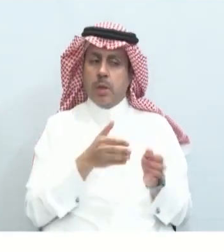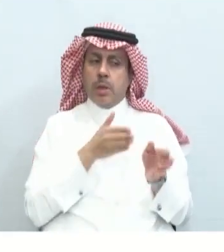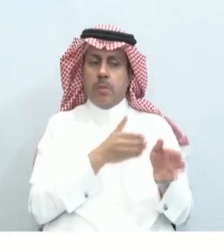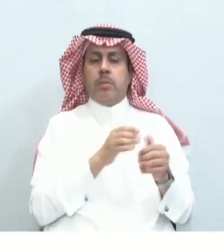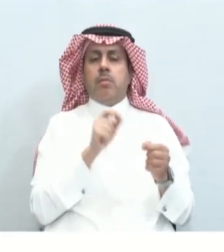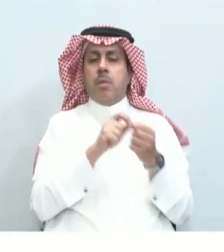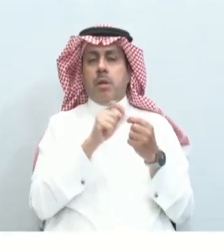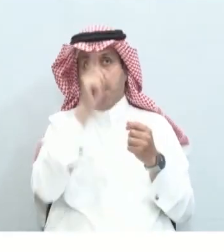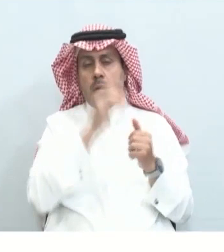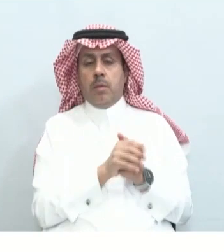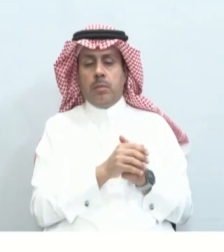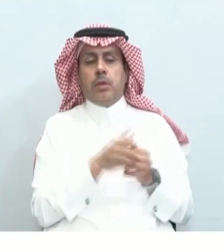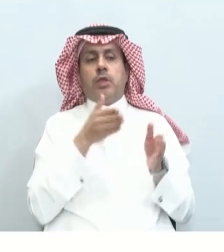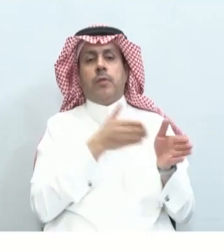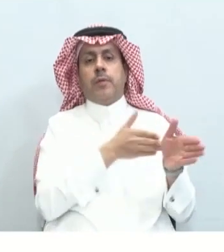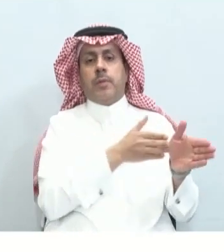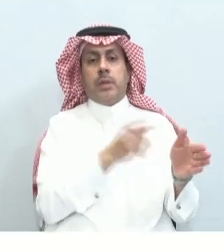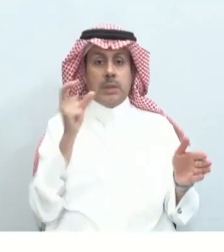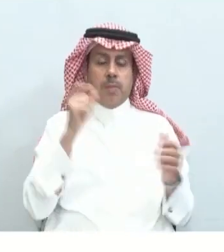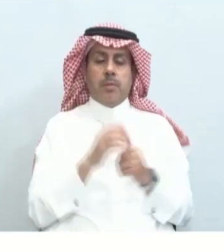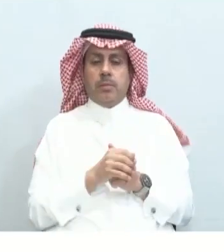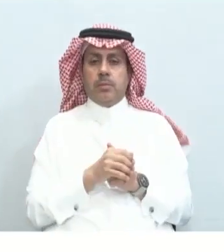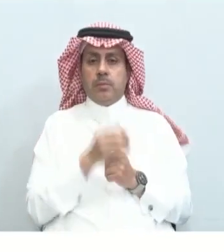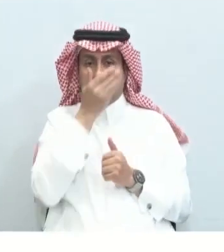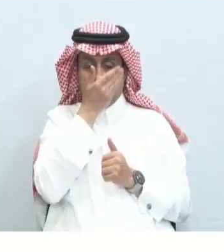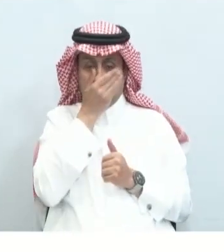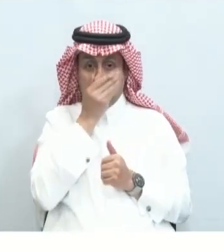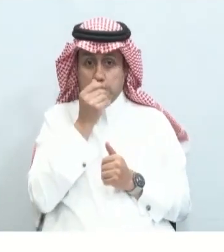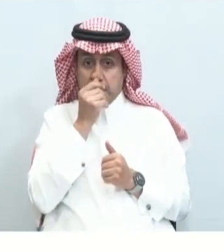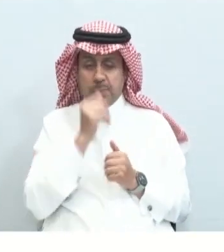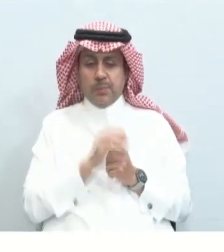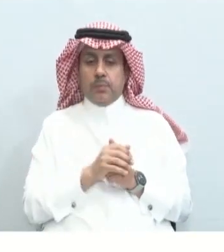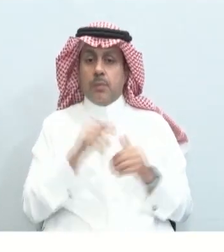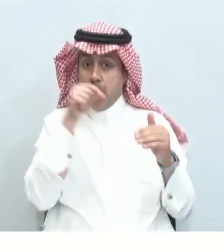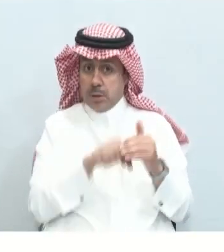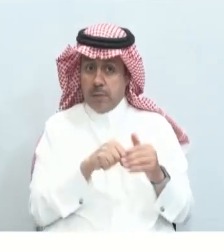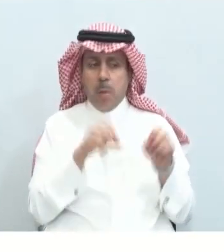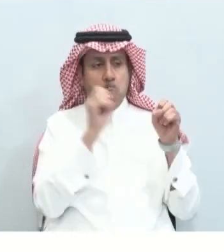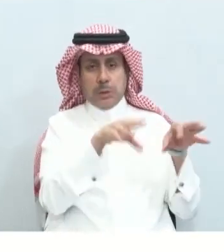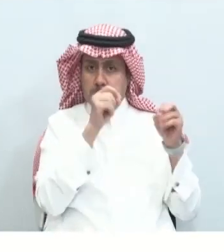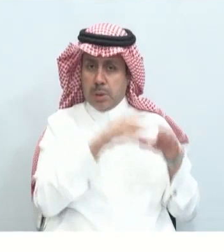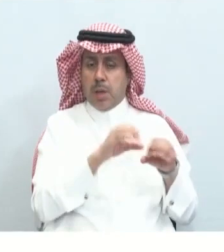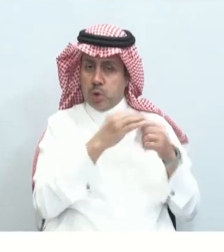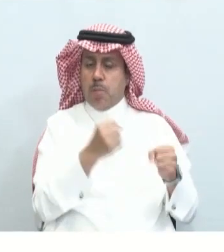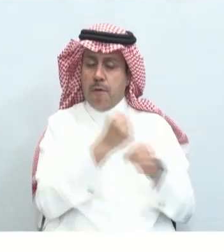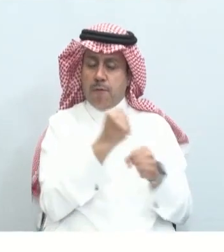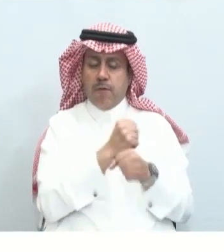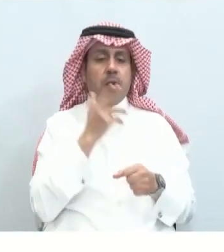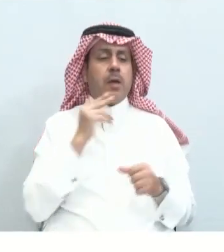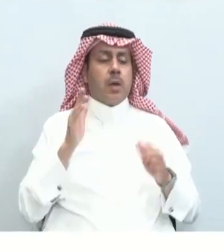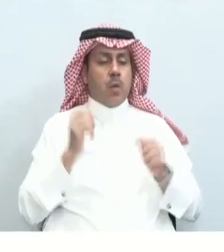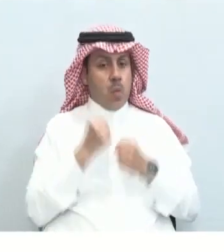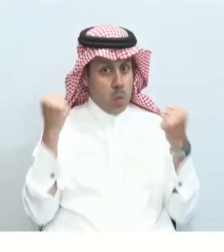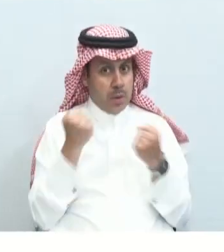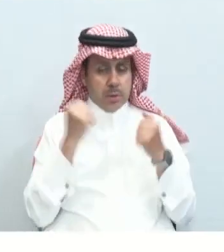بفطرته السليمه مع ما يتوافق مع الدين الاسلامي الحنيف والهدف من ذلك تشجيع المجتمع على فعل الخير والحرصي